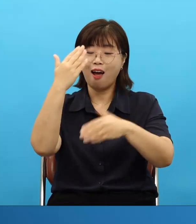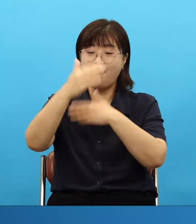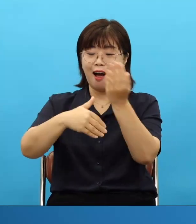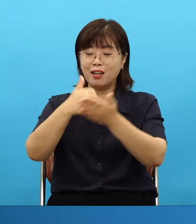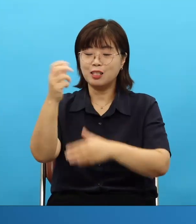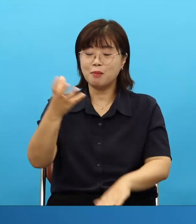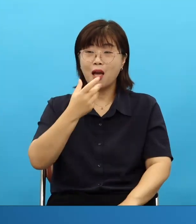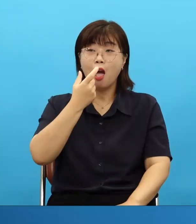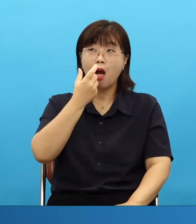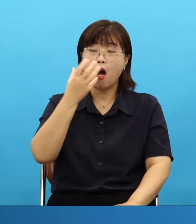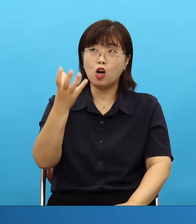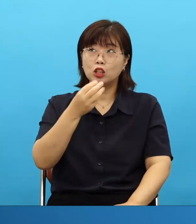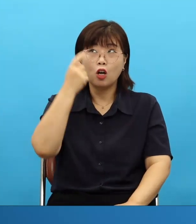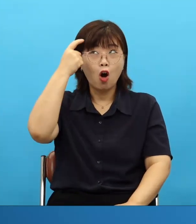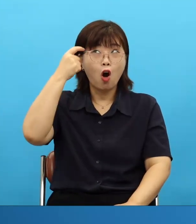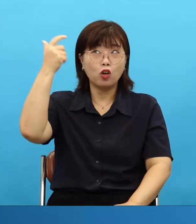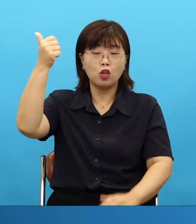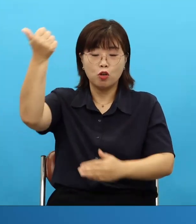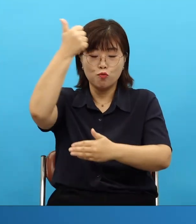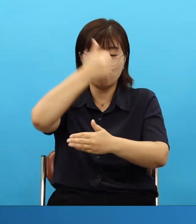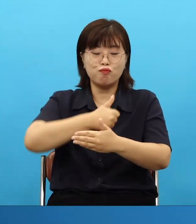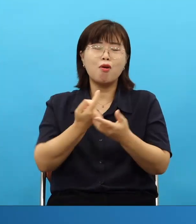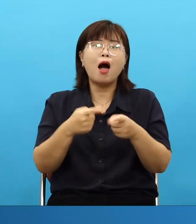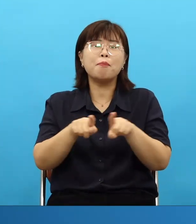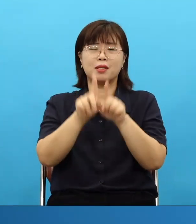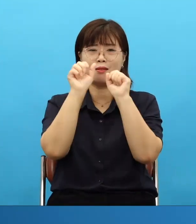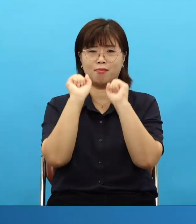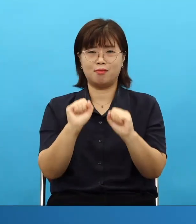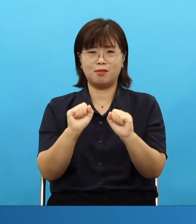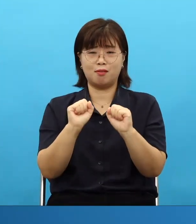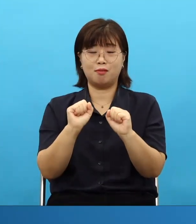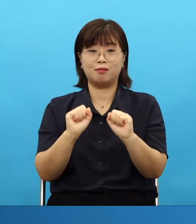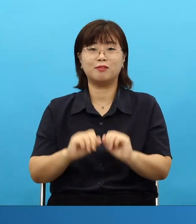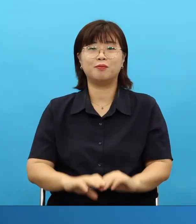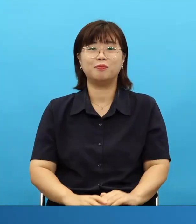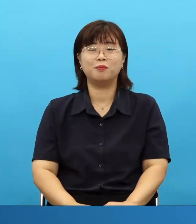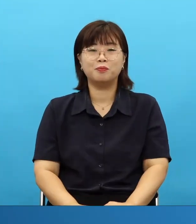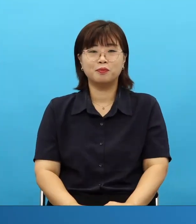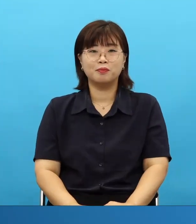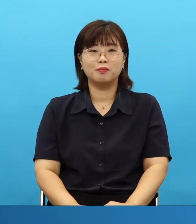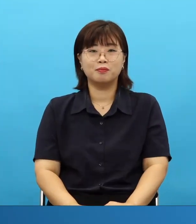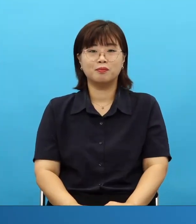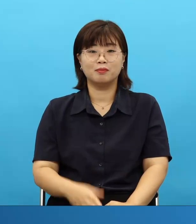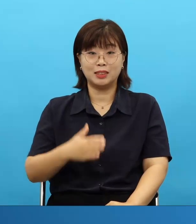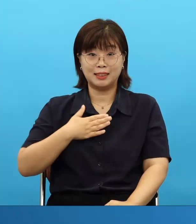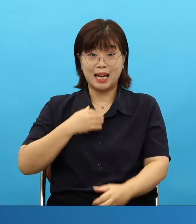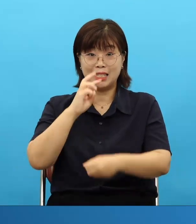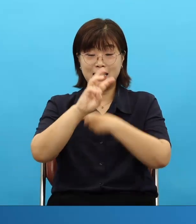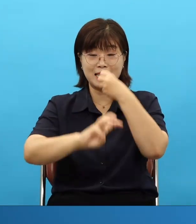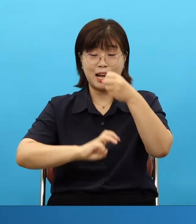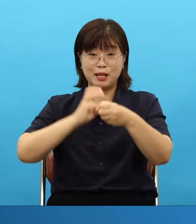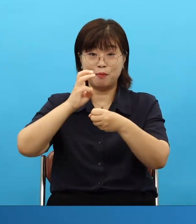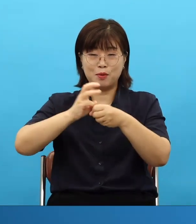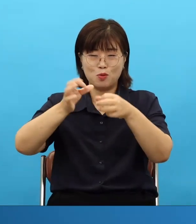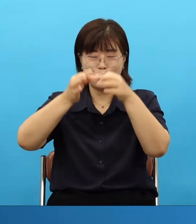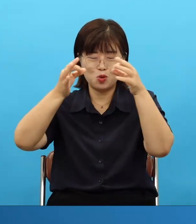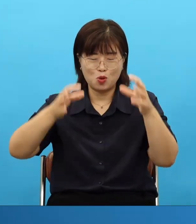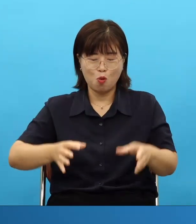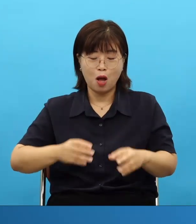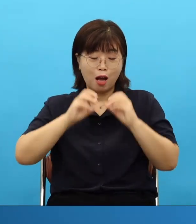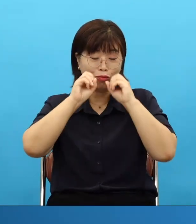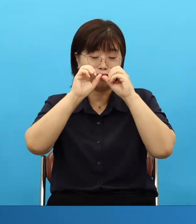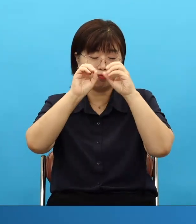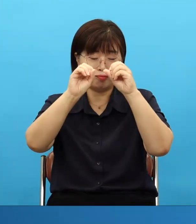줄 알지 못한다. Do you not know that God's Spirit indwells within you? 저는 30년 동안 전도하면서요, 오만 협박 공갈